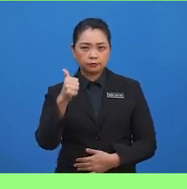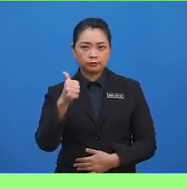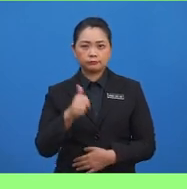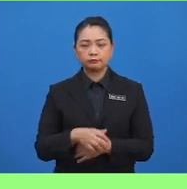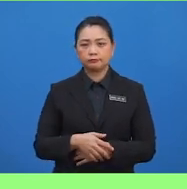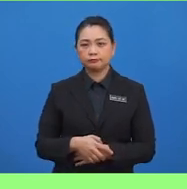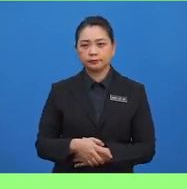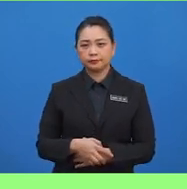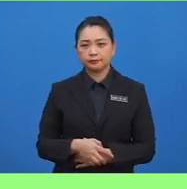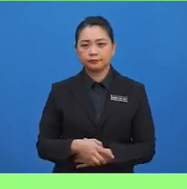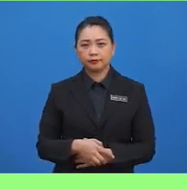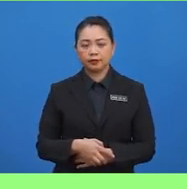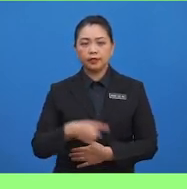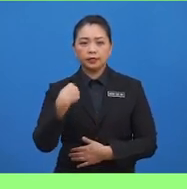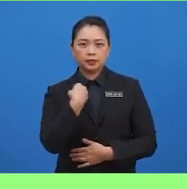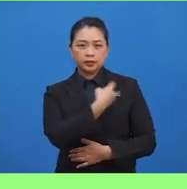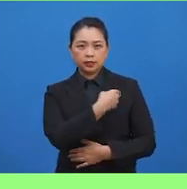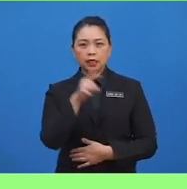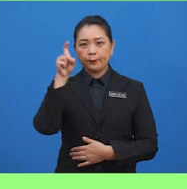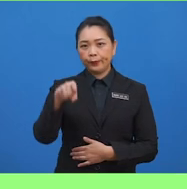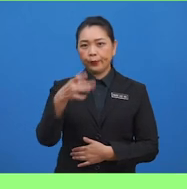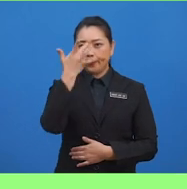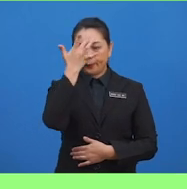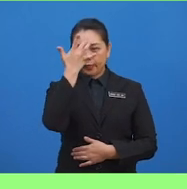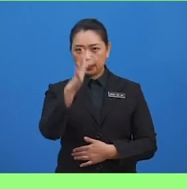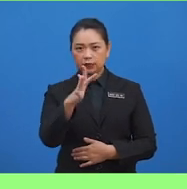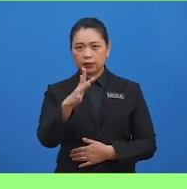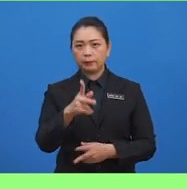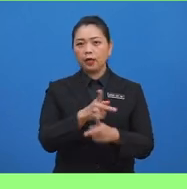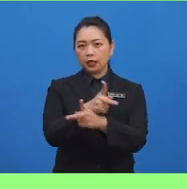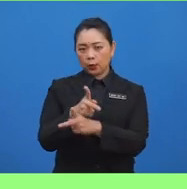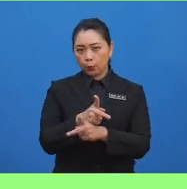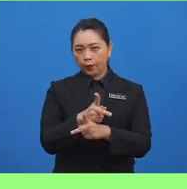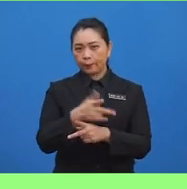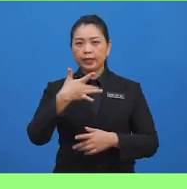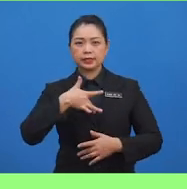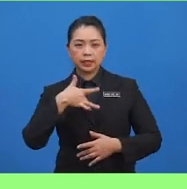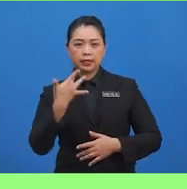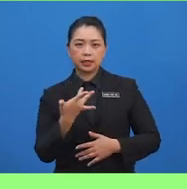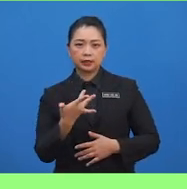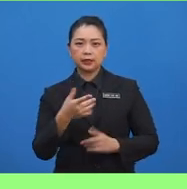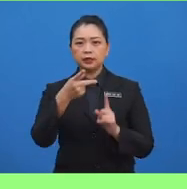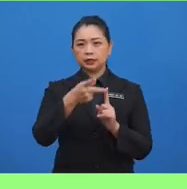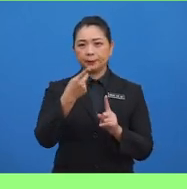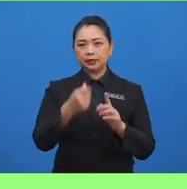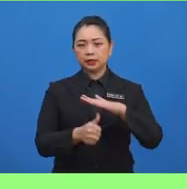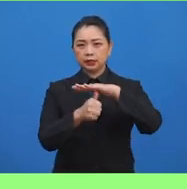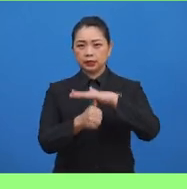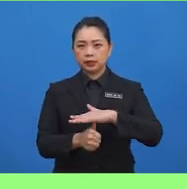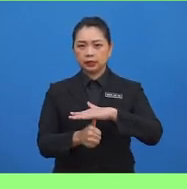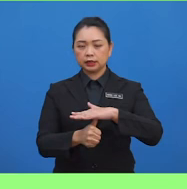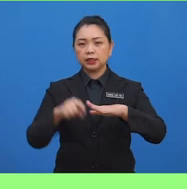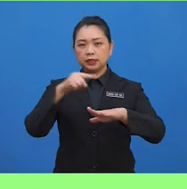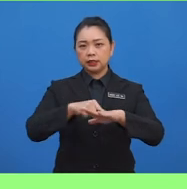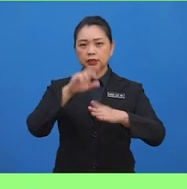bagus kita perlu pandai mengawal perasaan daripada tekanan